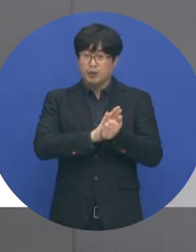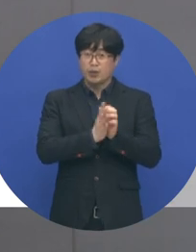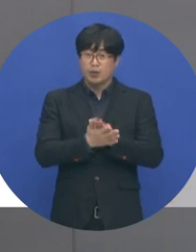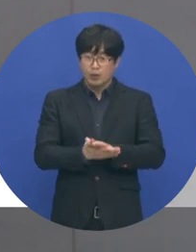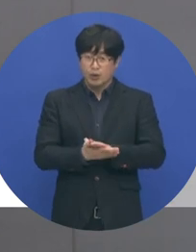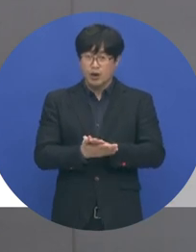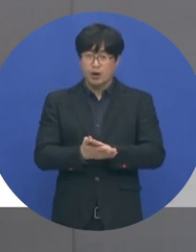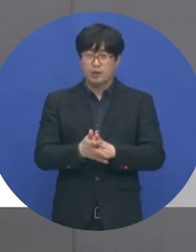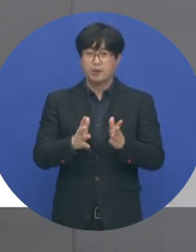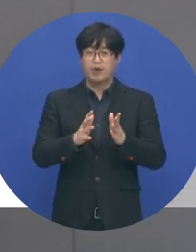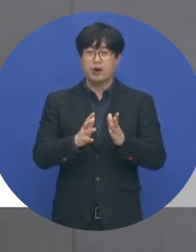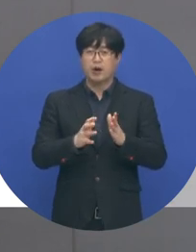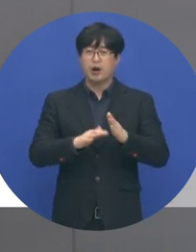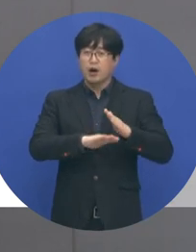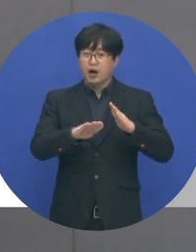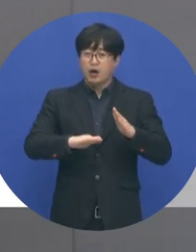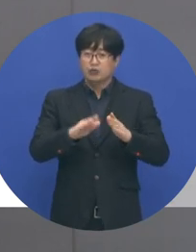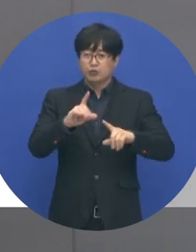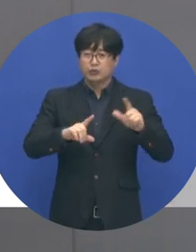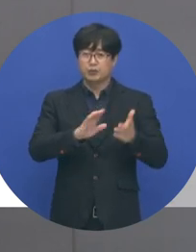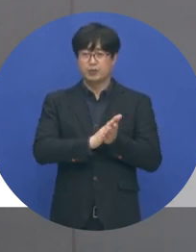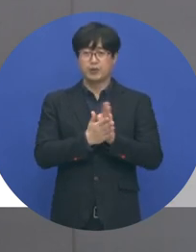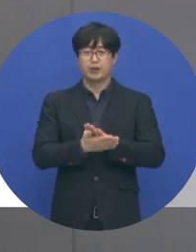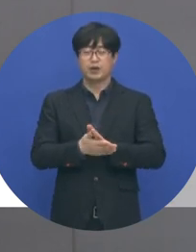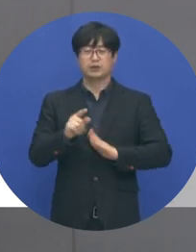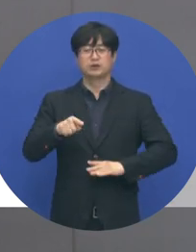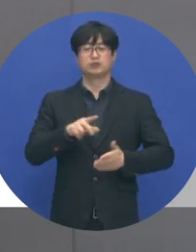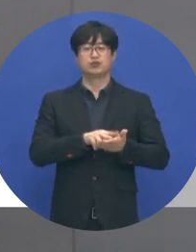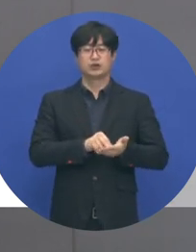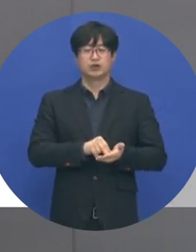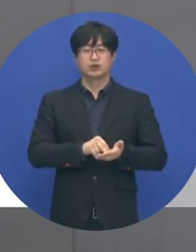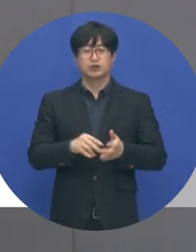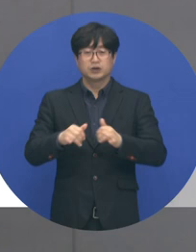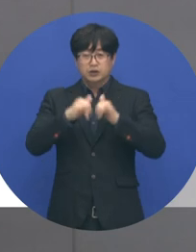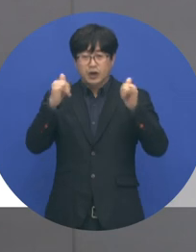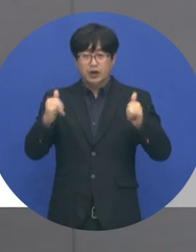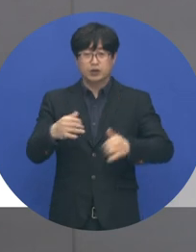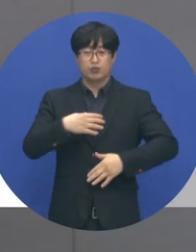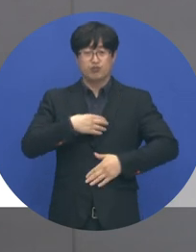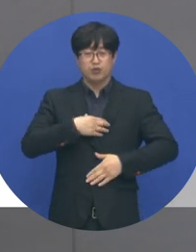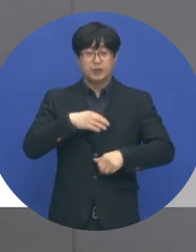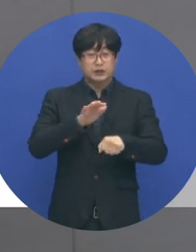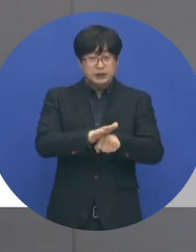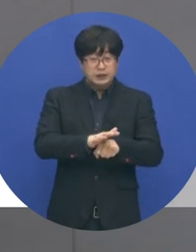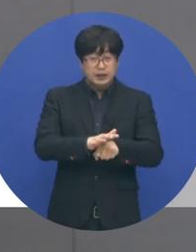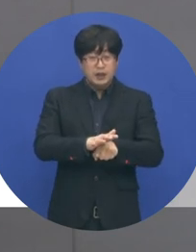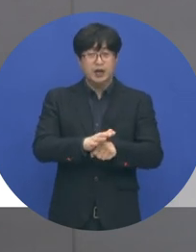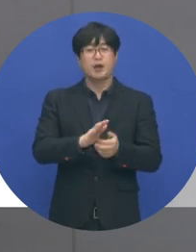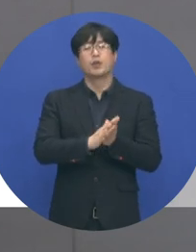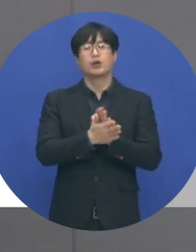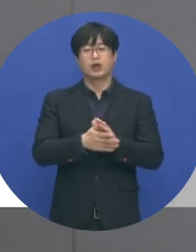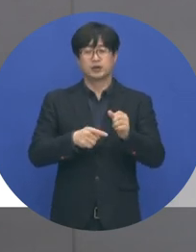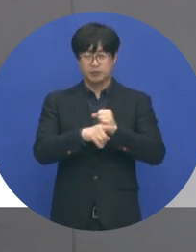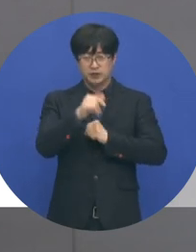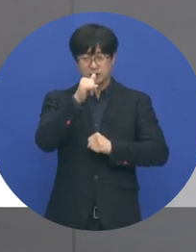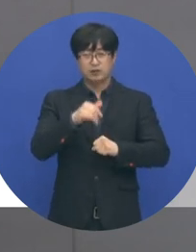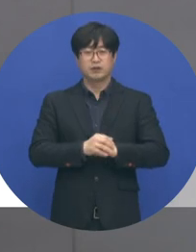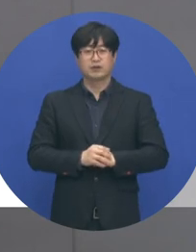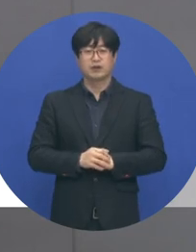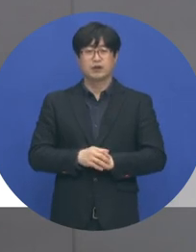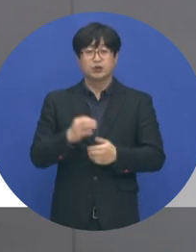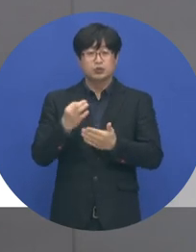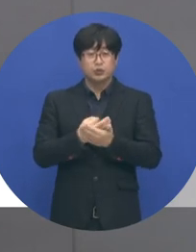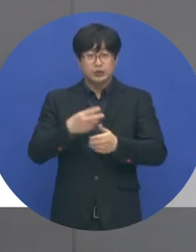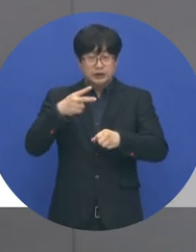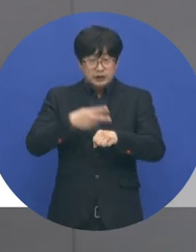변화라든지 아니면은 가구의 유형이 바뀐다든지 이런 문제는요. 사회적 위험의 성격이 바뀌었다는 걸 의미합니다. 이런